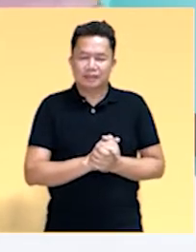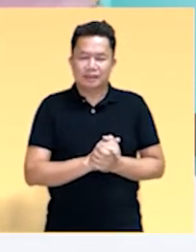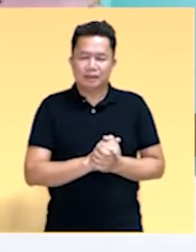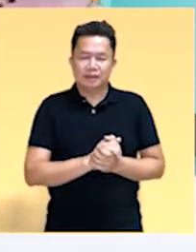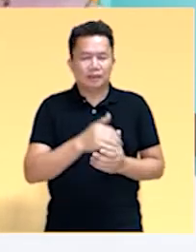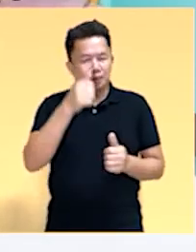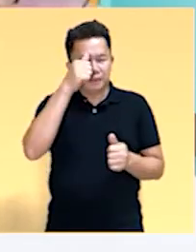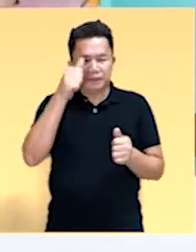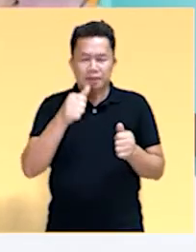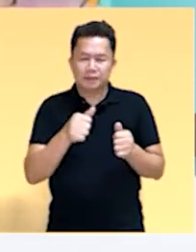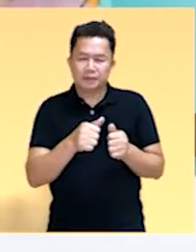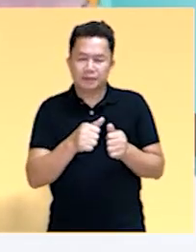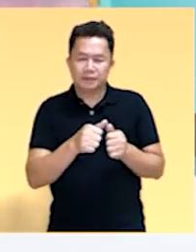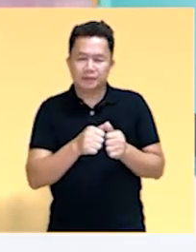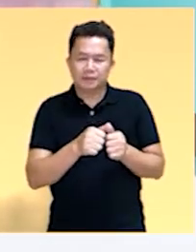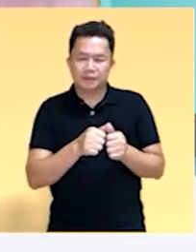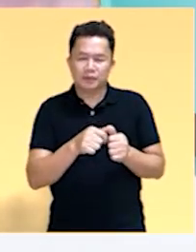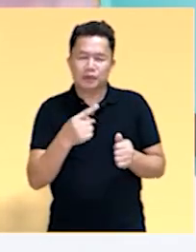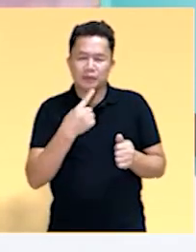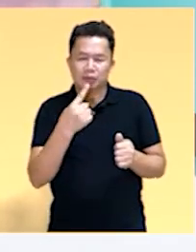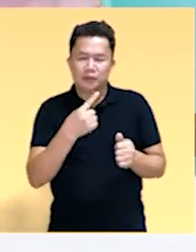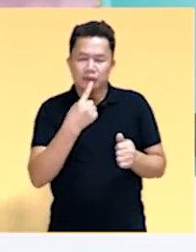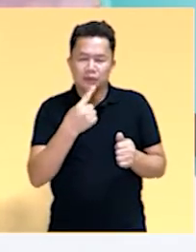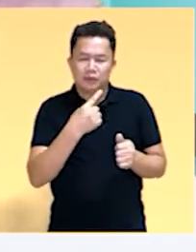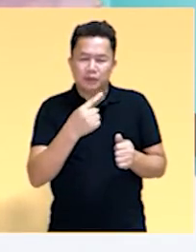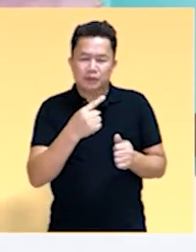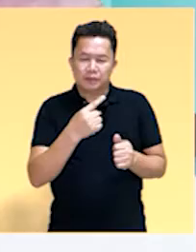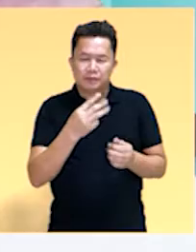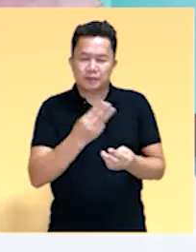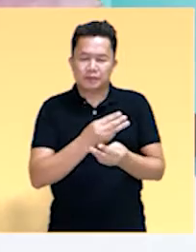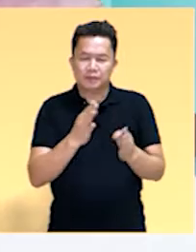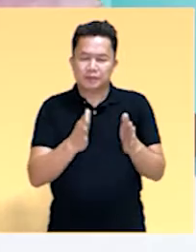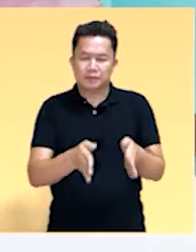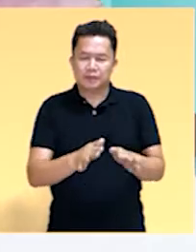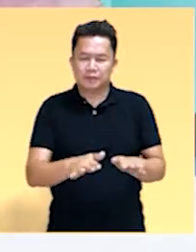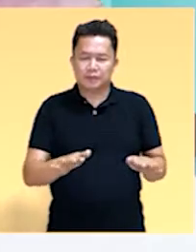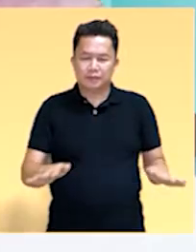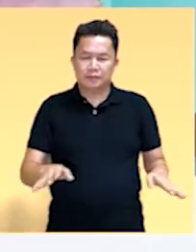Naalala niyo ba kung sino ang mathematician nito, mga bata?